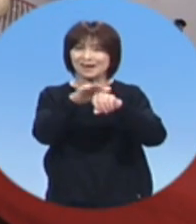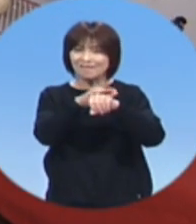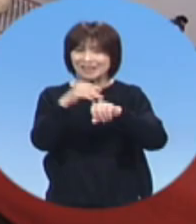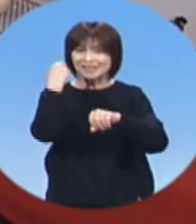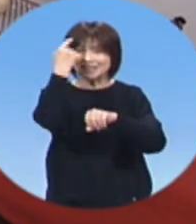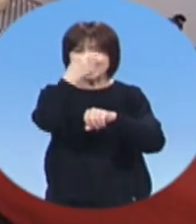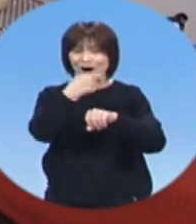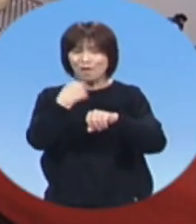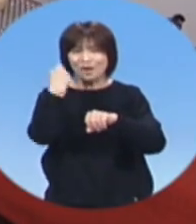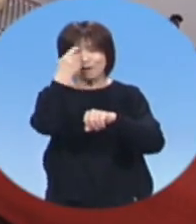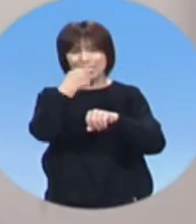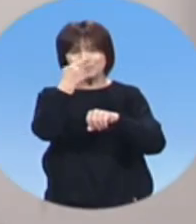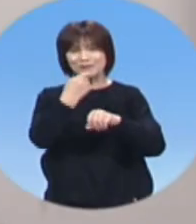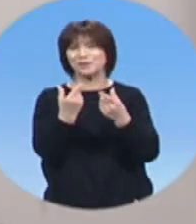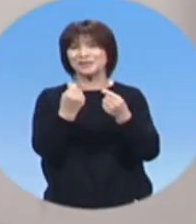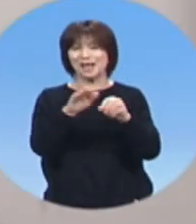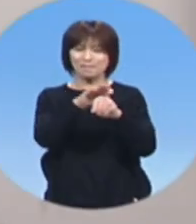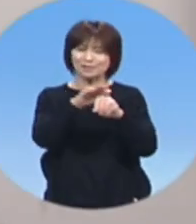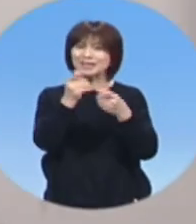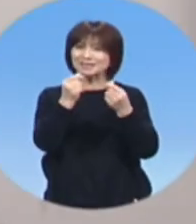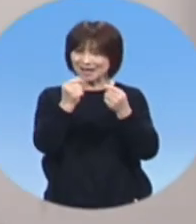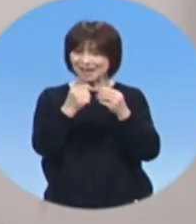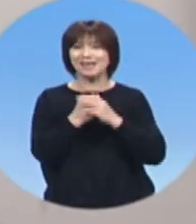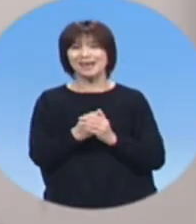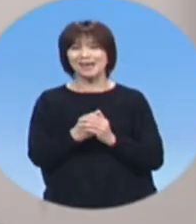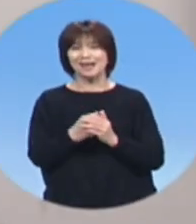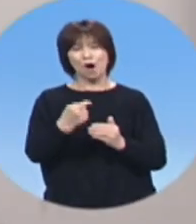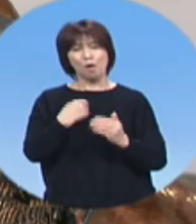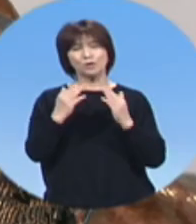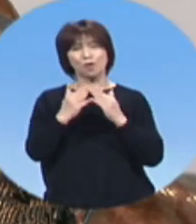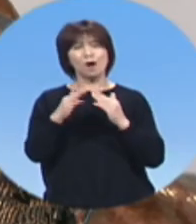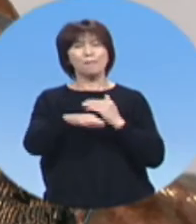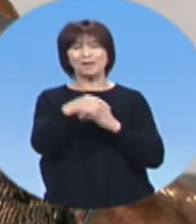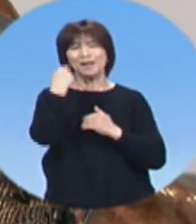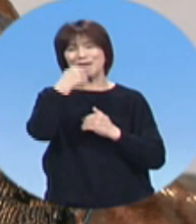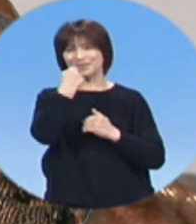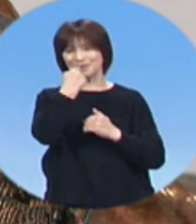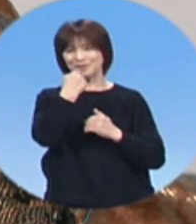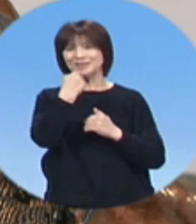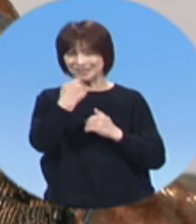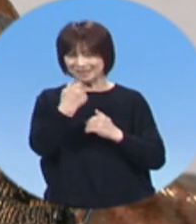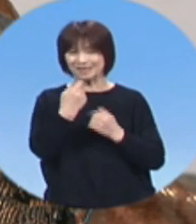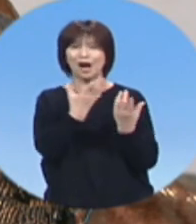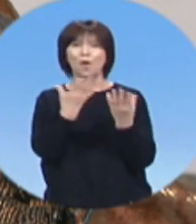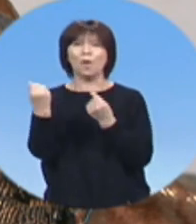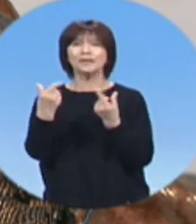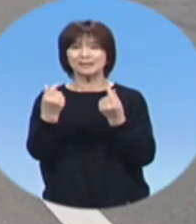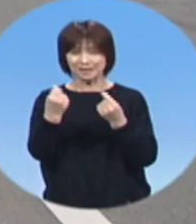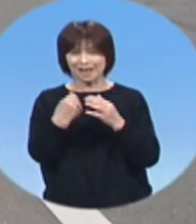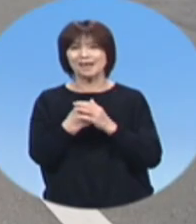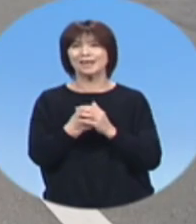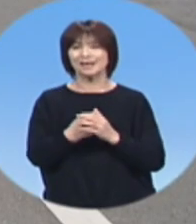はい、顔がなんか丸々としていてね。 そうですね、なんか我が家のおひな様みんな丸顔のおひな様が多いです。